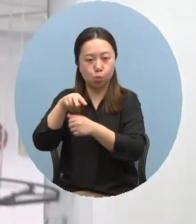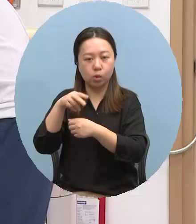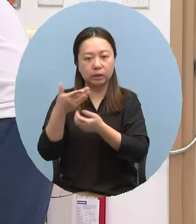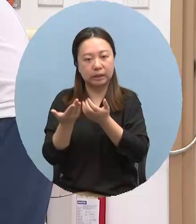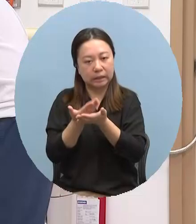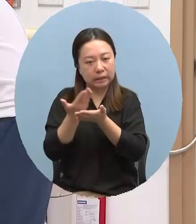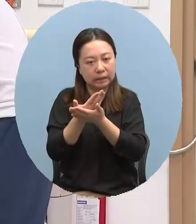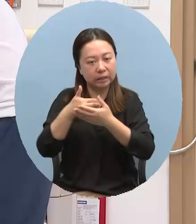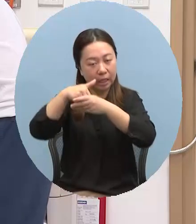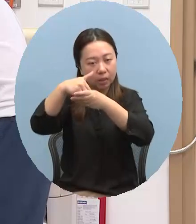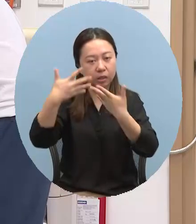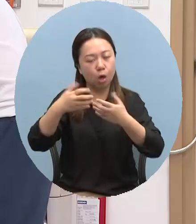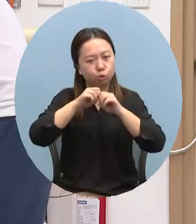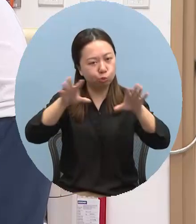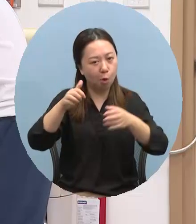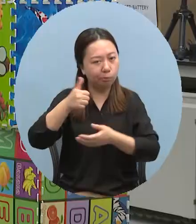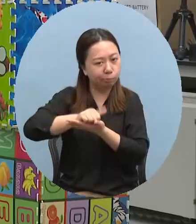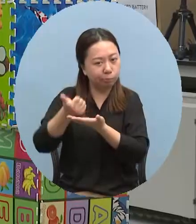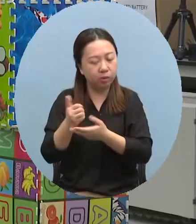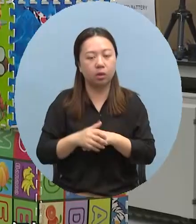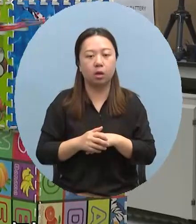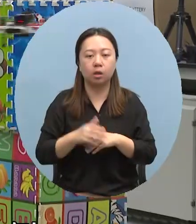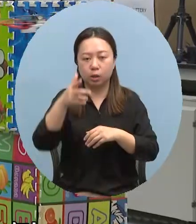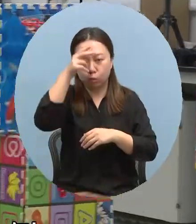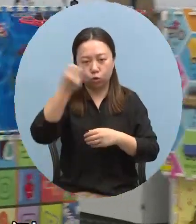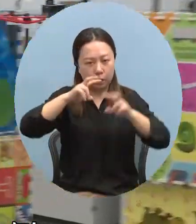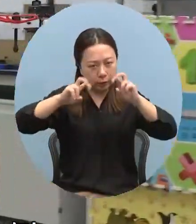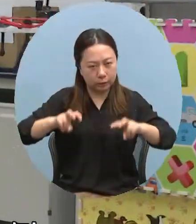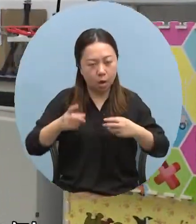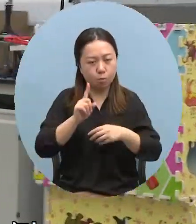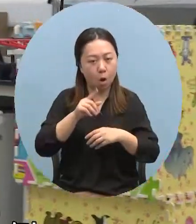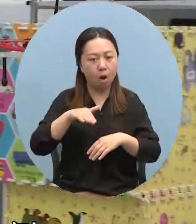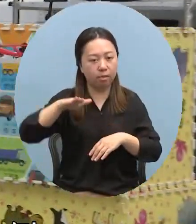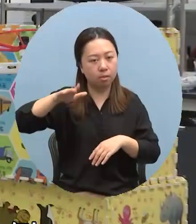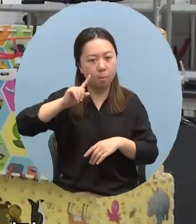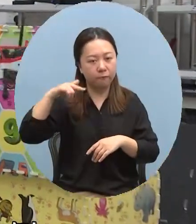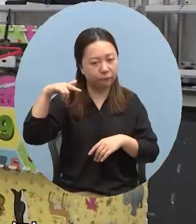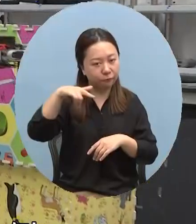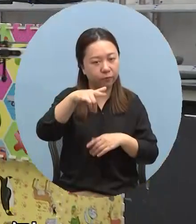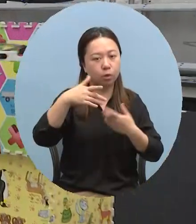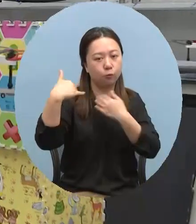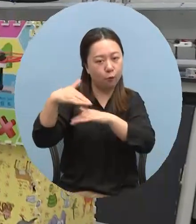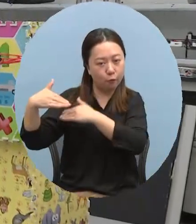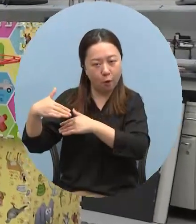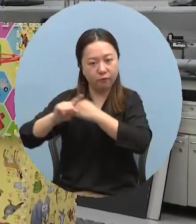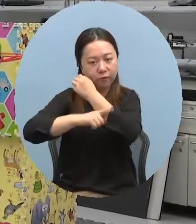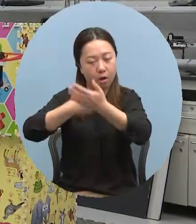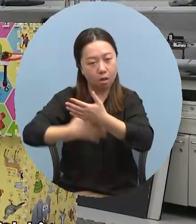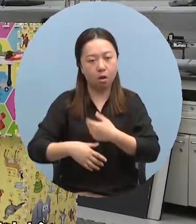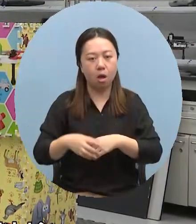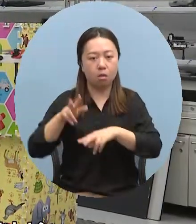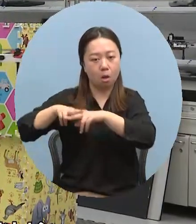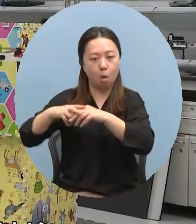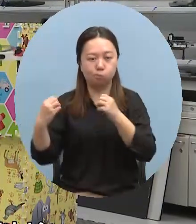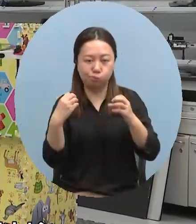請即將宣布結果，政府亦都會研究訂立先進空中運輸系統專用法例，積極同內地當局